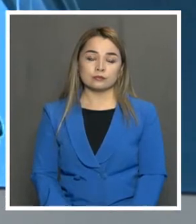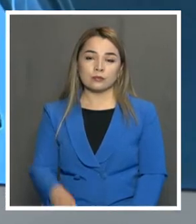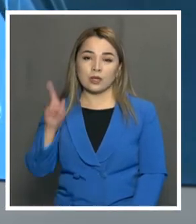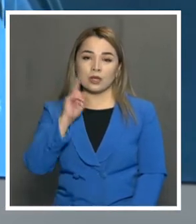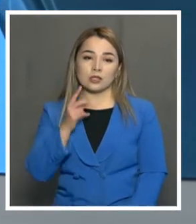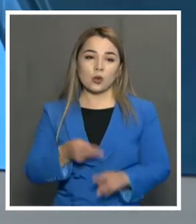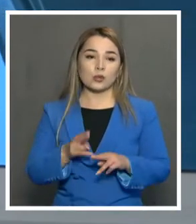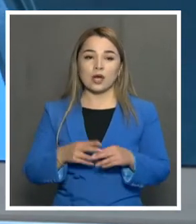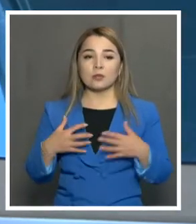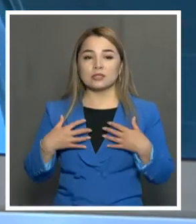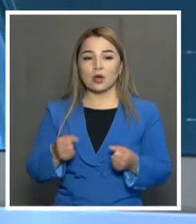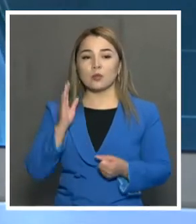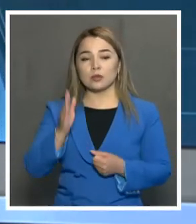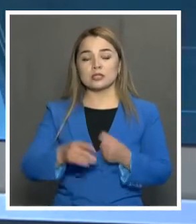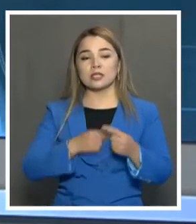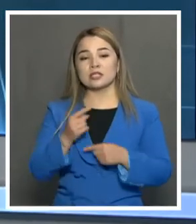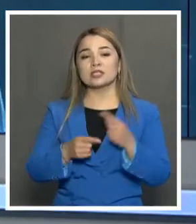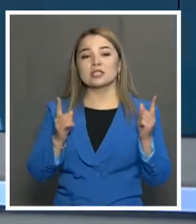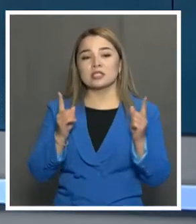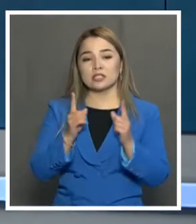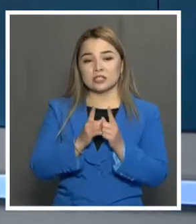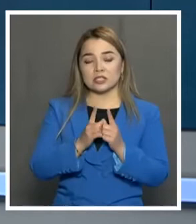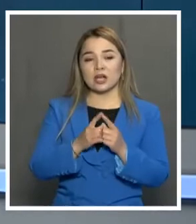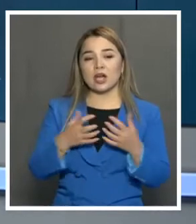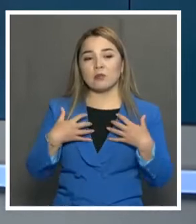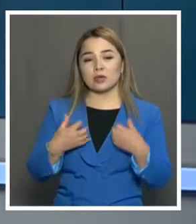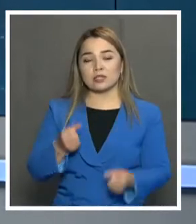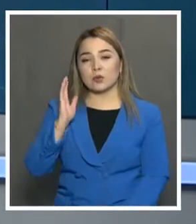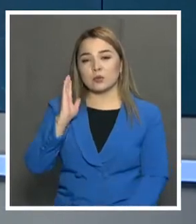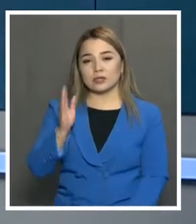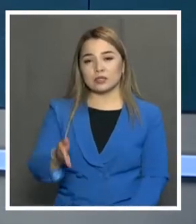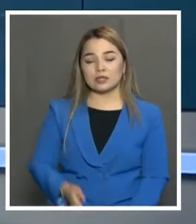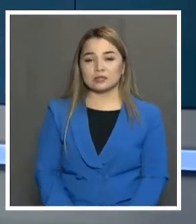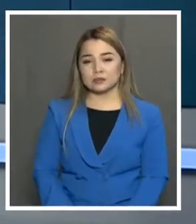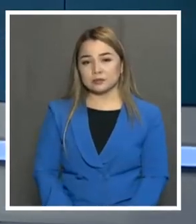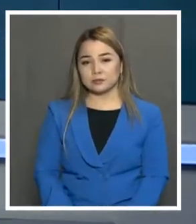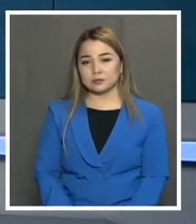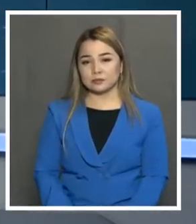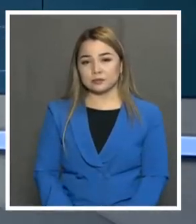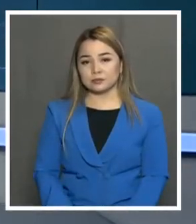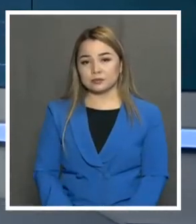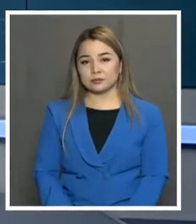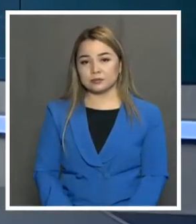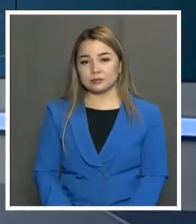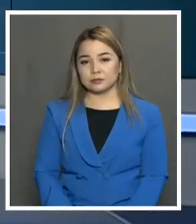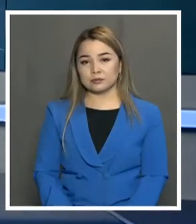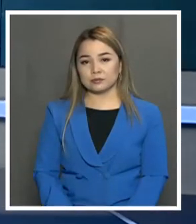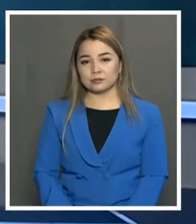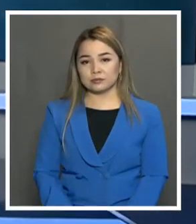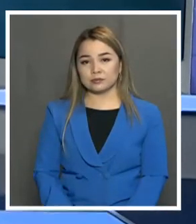Әзірге осы, жаңалықтарға қатысты айтар өтініш тілектеріңіз болса, төмендегі нөмірге хабарласыңыздар. Қорытынды шығарылым сағат 20:00-де.